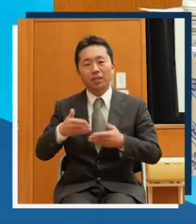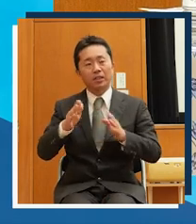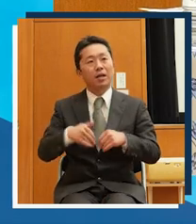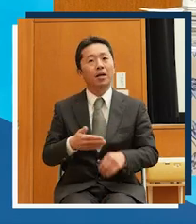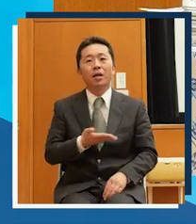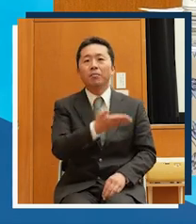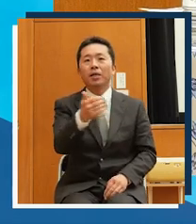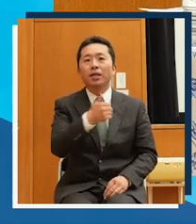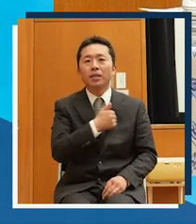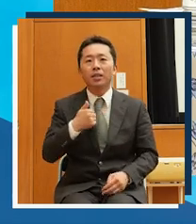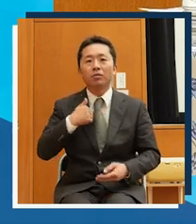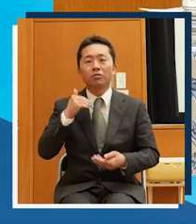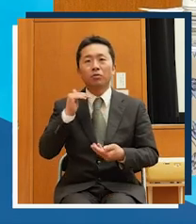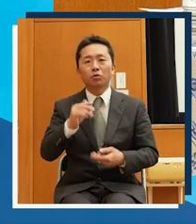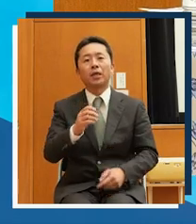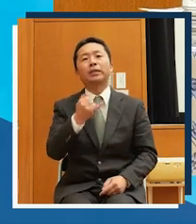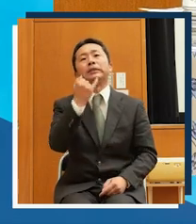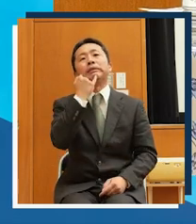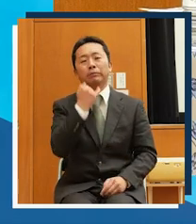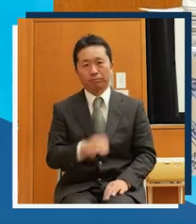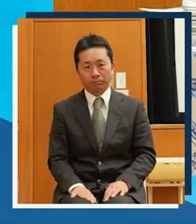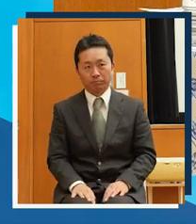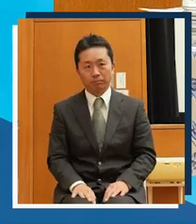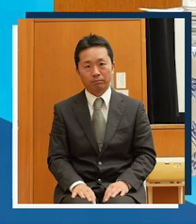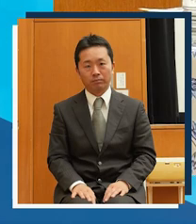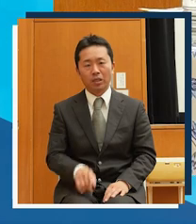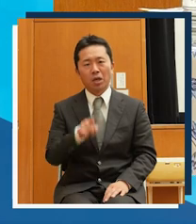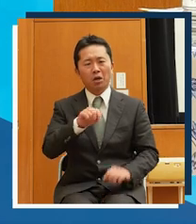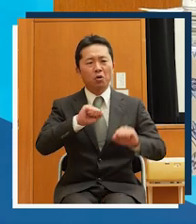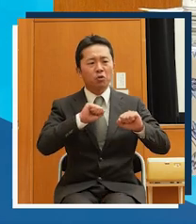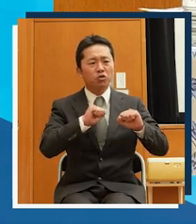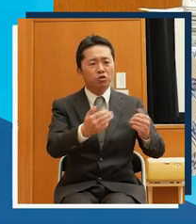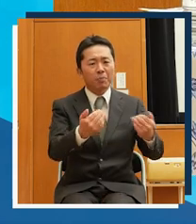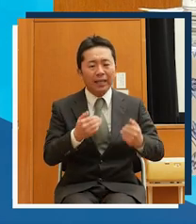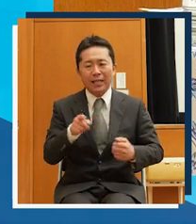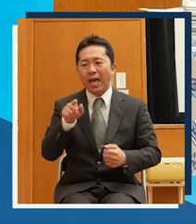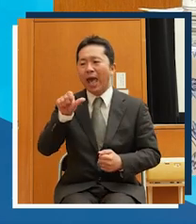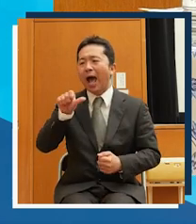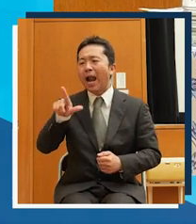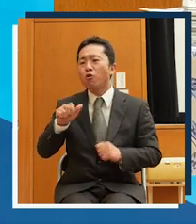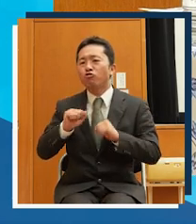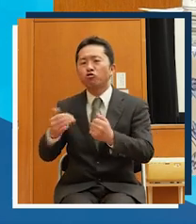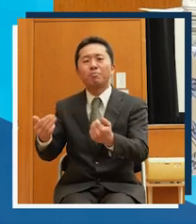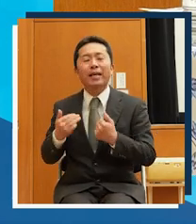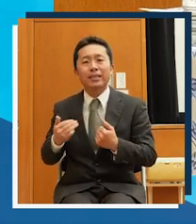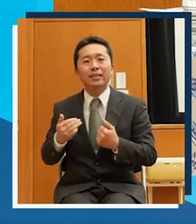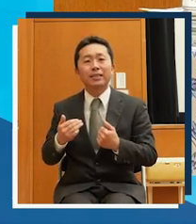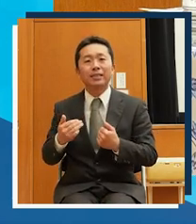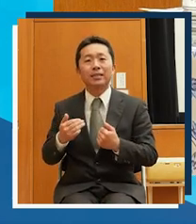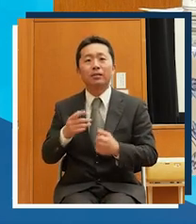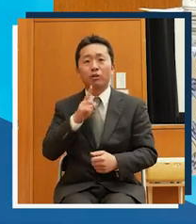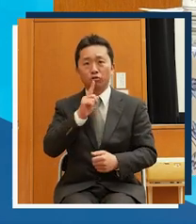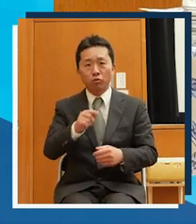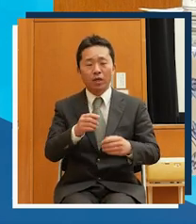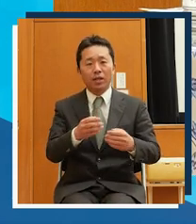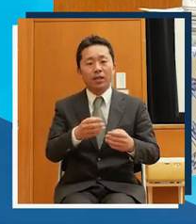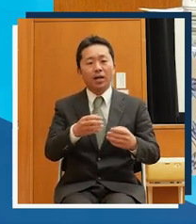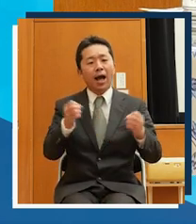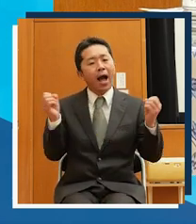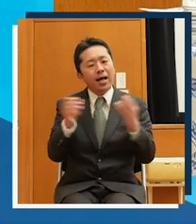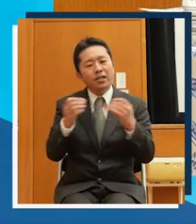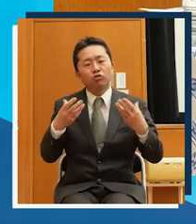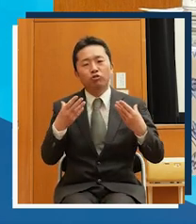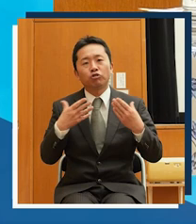皆さんができることでいいんですこれをするべきあれをするべきということはたくさん話をする中から見つけていってほしいん